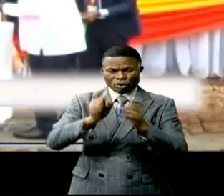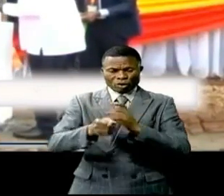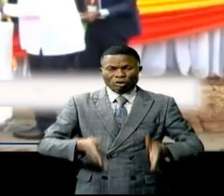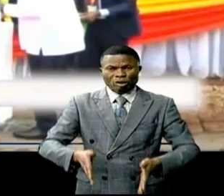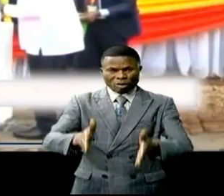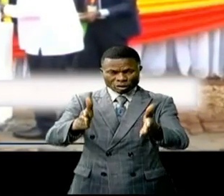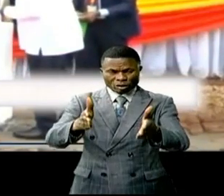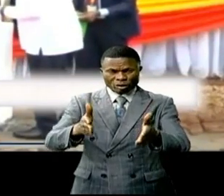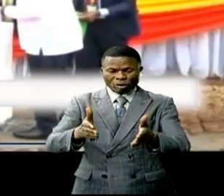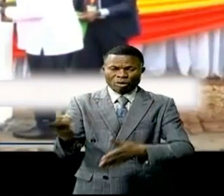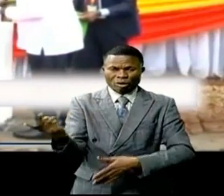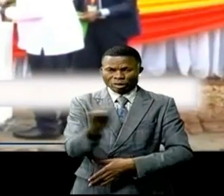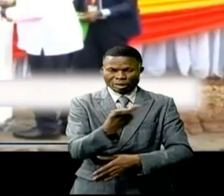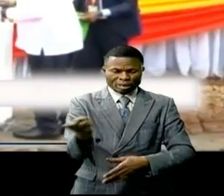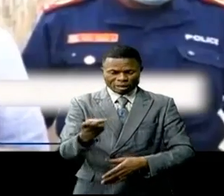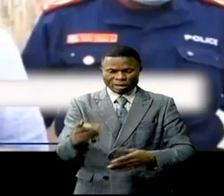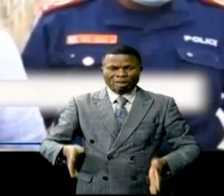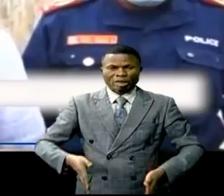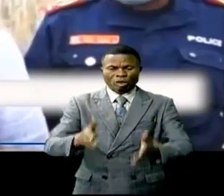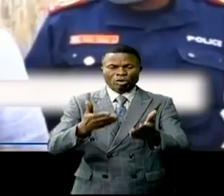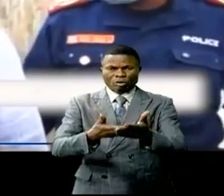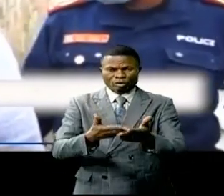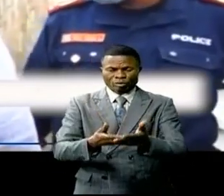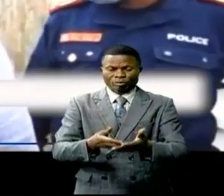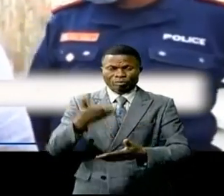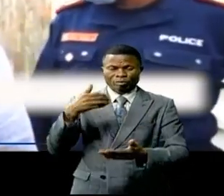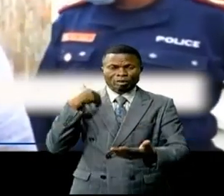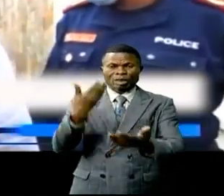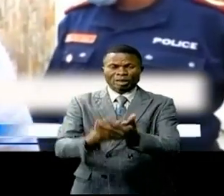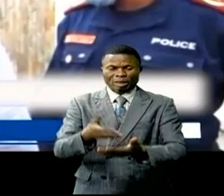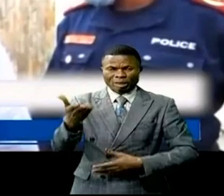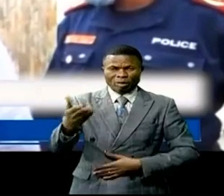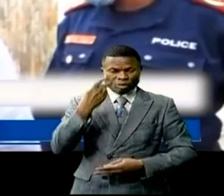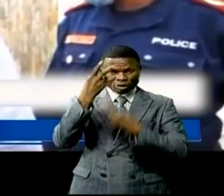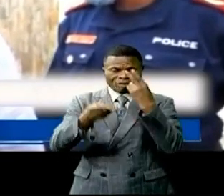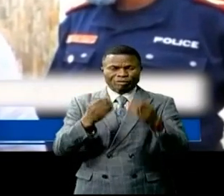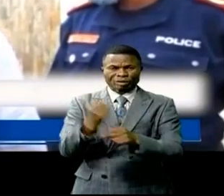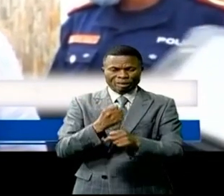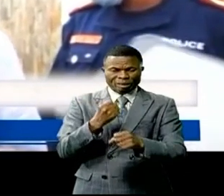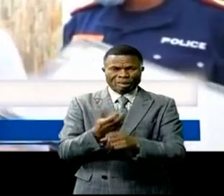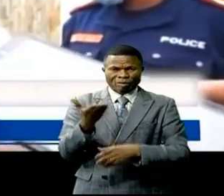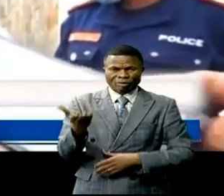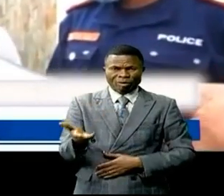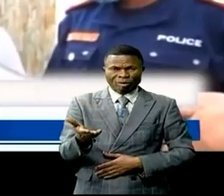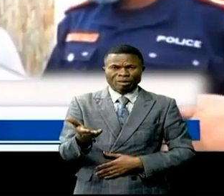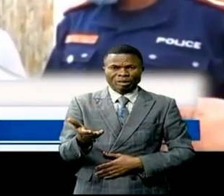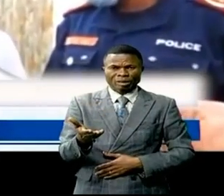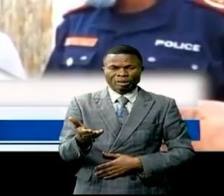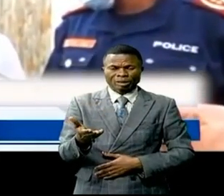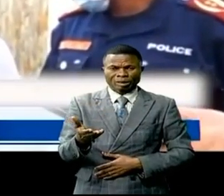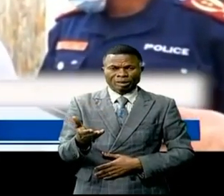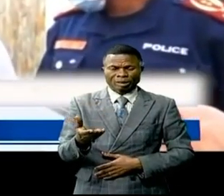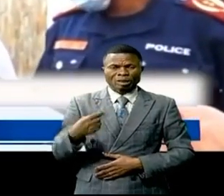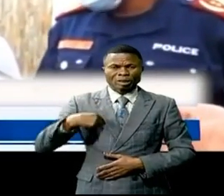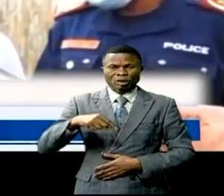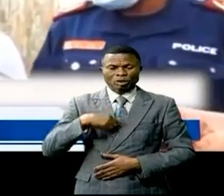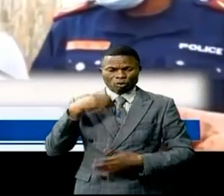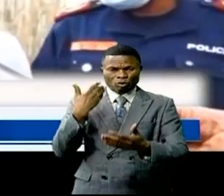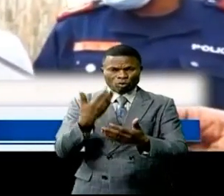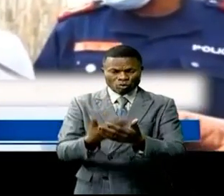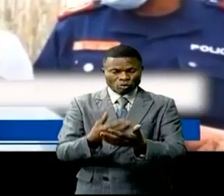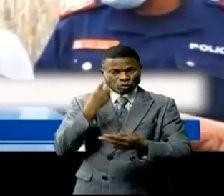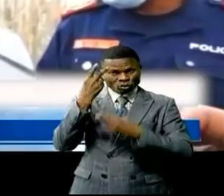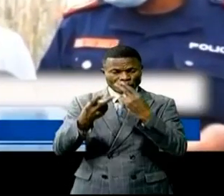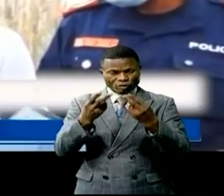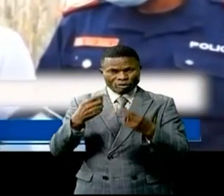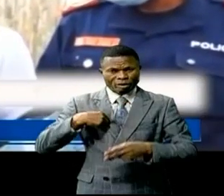de ces deux axes routiers. Nous sommes ici en visite de travail et au cours de cette visite, nous